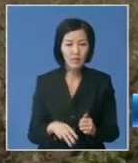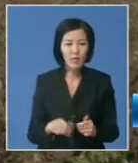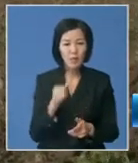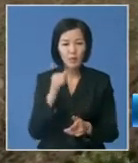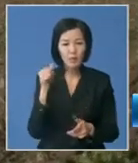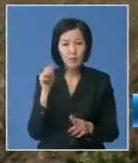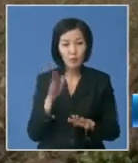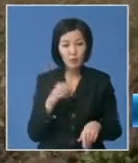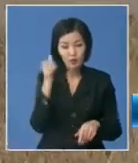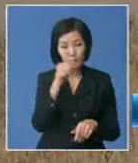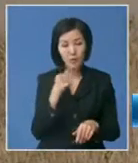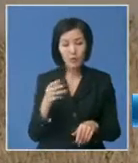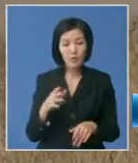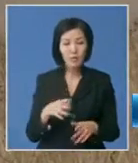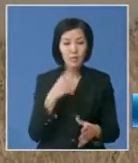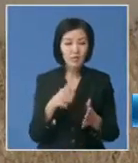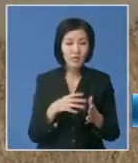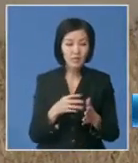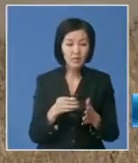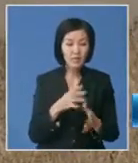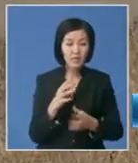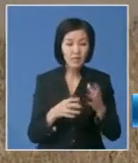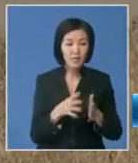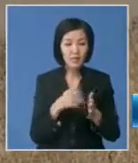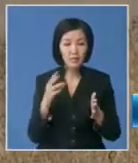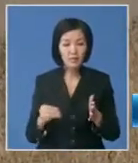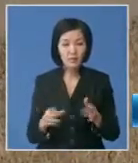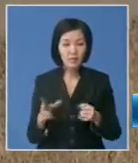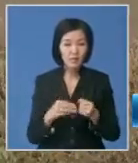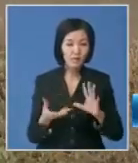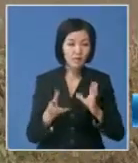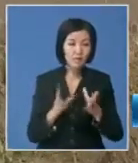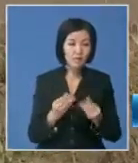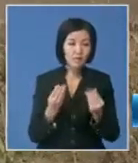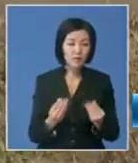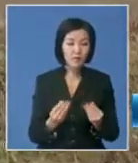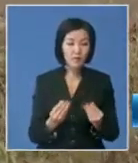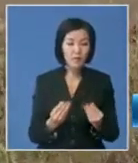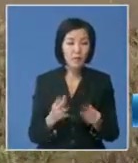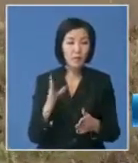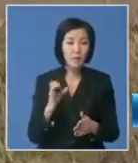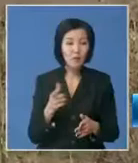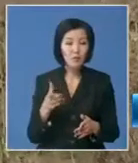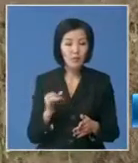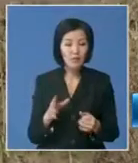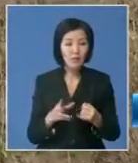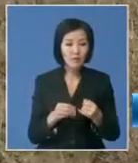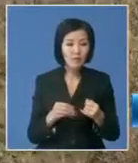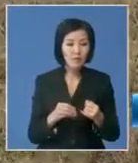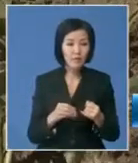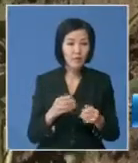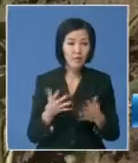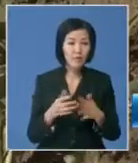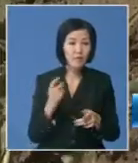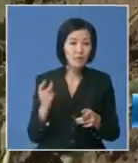кольском районе сахарная свекла занимала всего 70 гектаров посевной площади то в нынешнем уже 500 это говорит о том что крестьяне